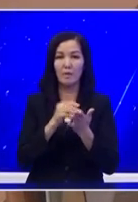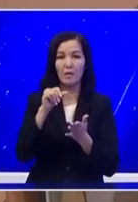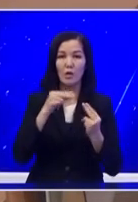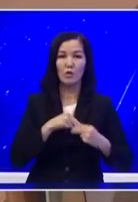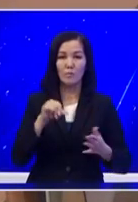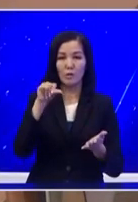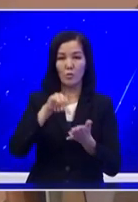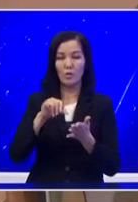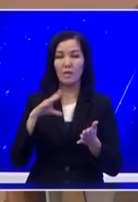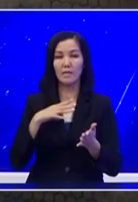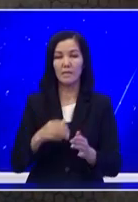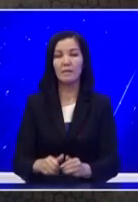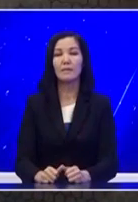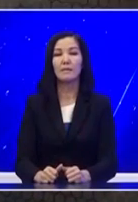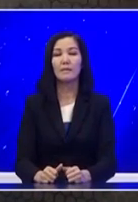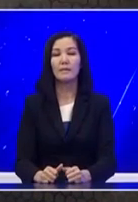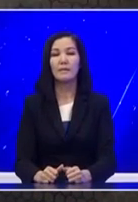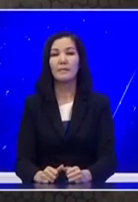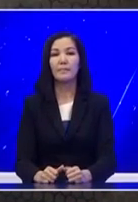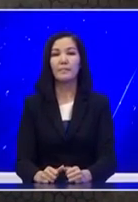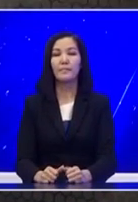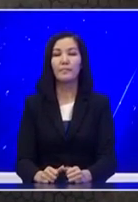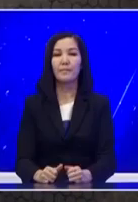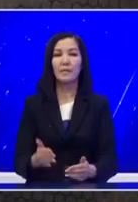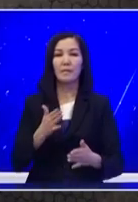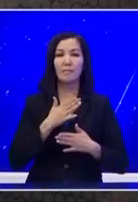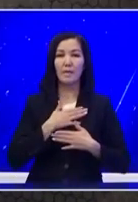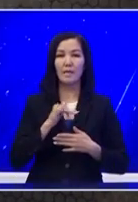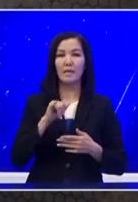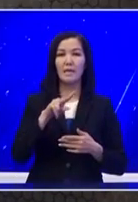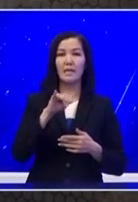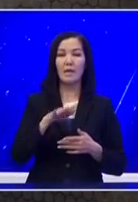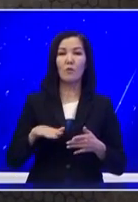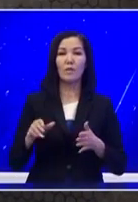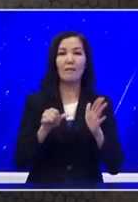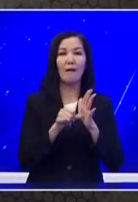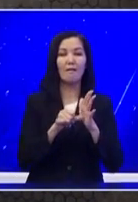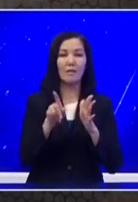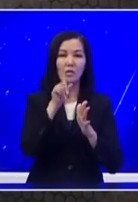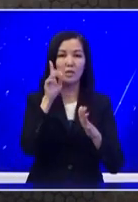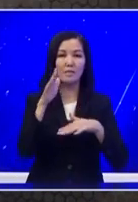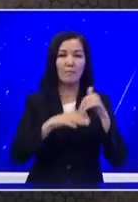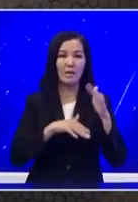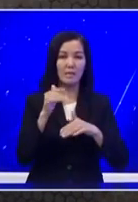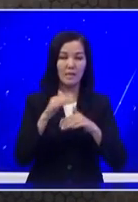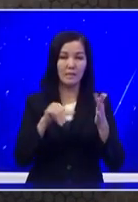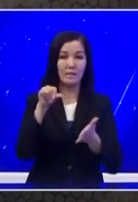жұмысқа орналастым дейді. Мені Іле ауданының кәсіпкерлік бөліміне 6 айға жастар тәжірибесіне жіберді.